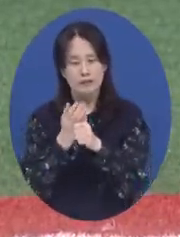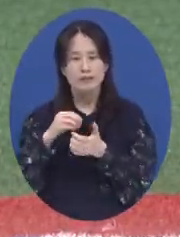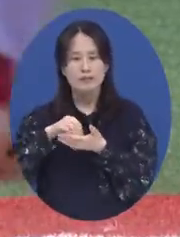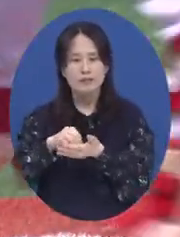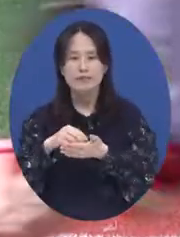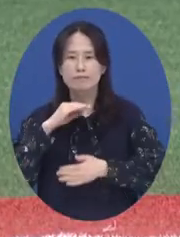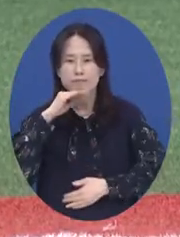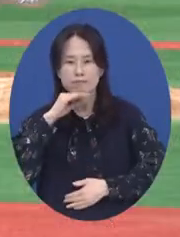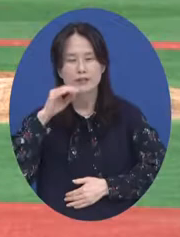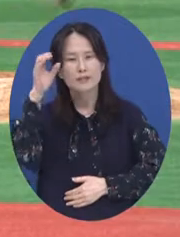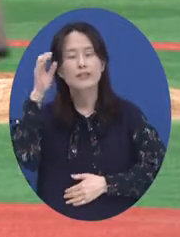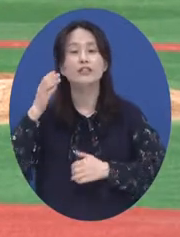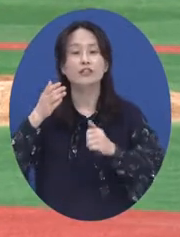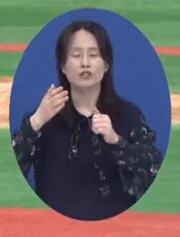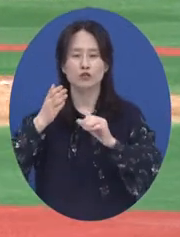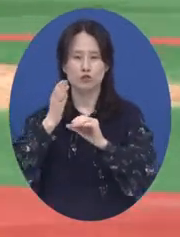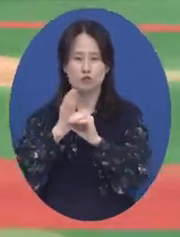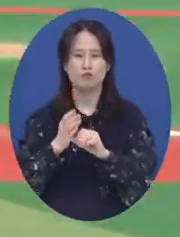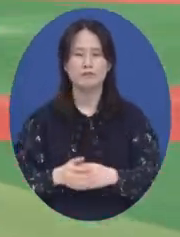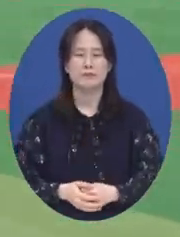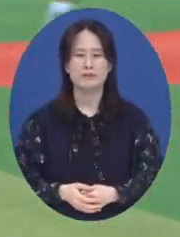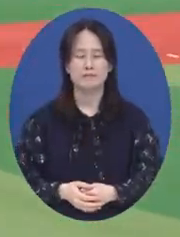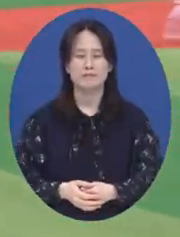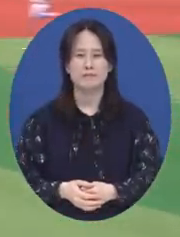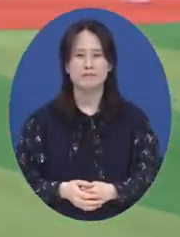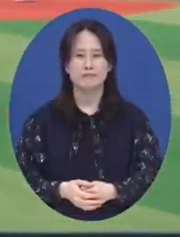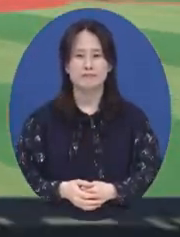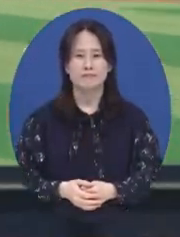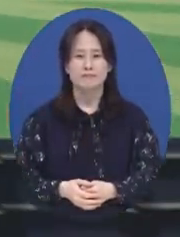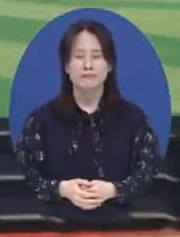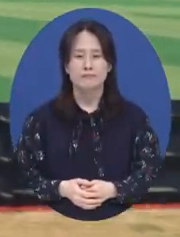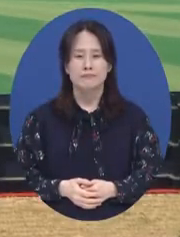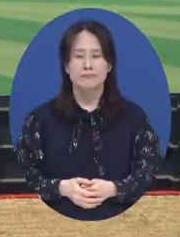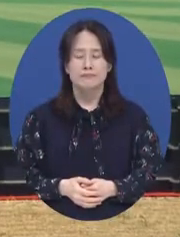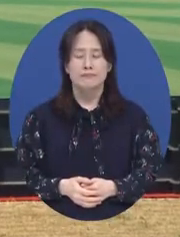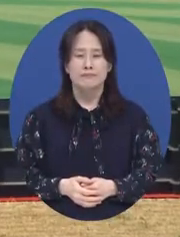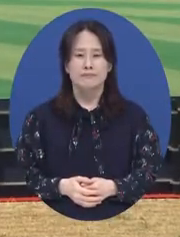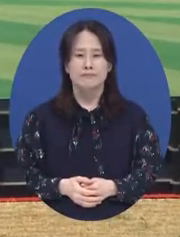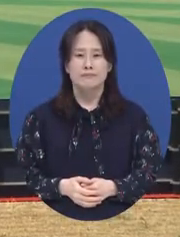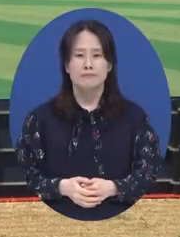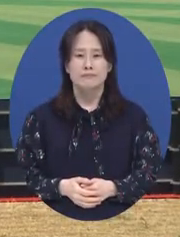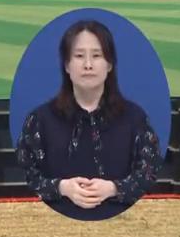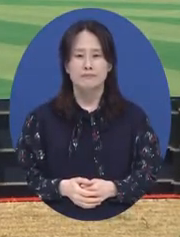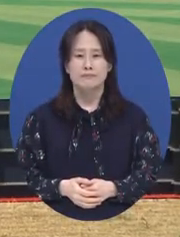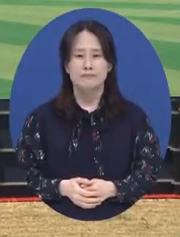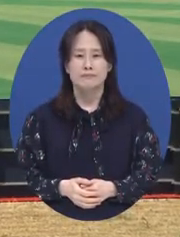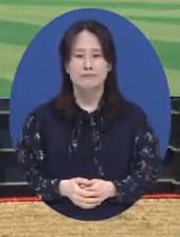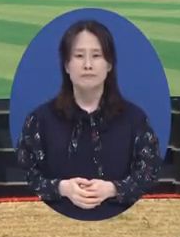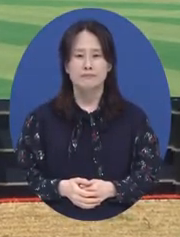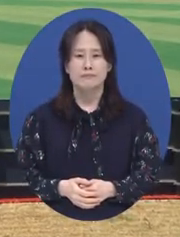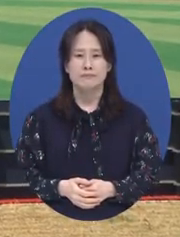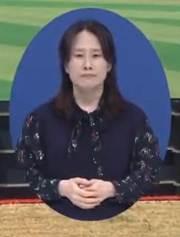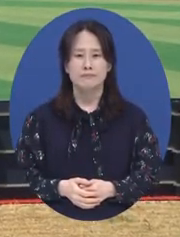육성 선수로 입단하는 등 꿈을 이뤄가고 있습니다. 경기 GTV 최창순입니다.